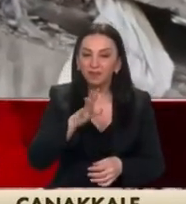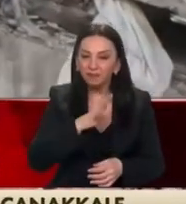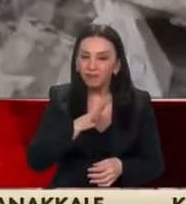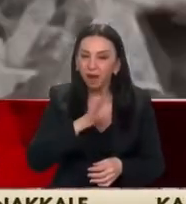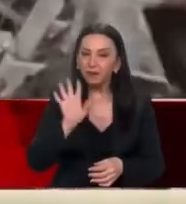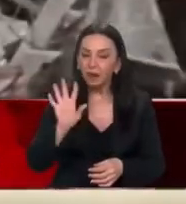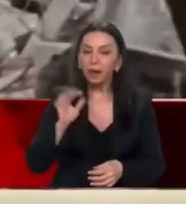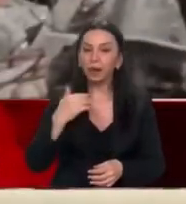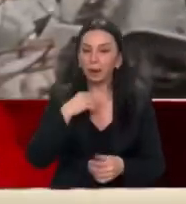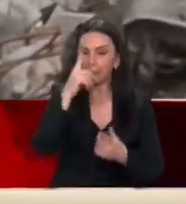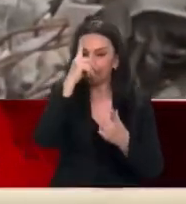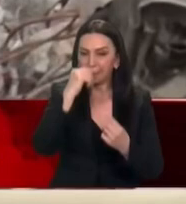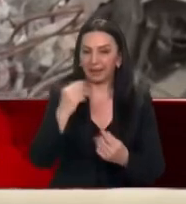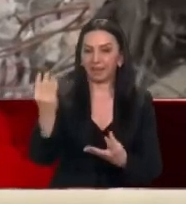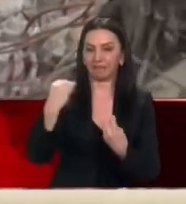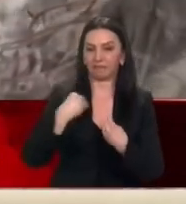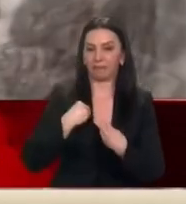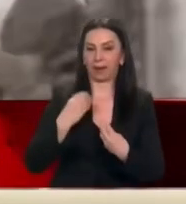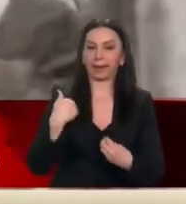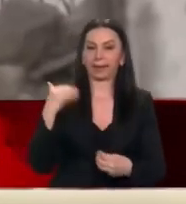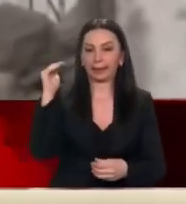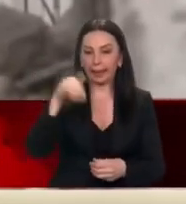aramalarını istedik.